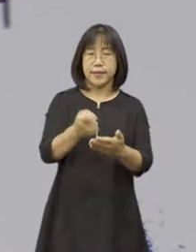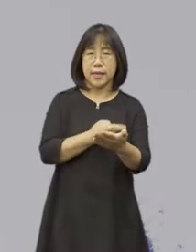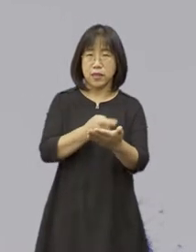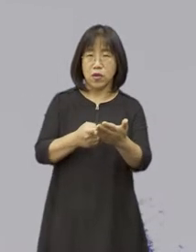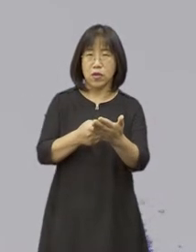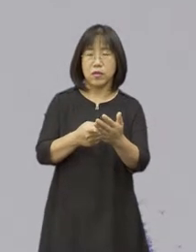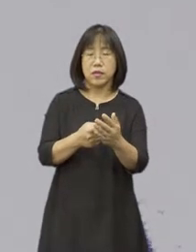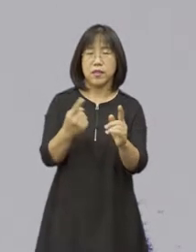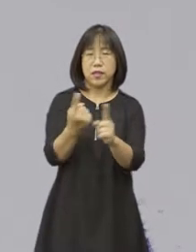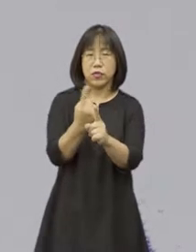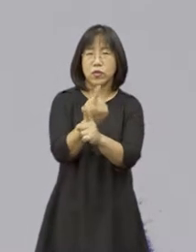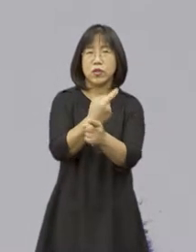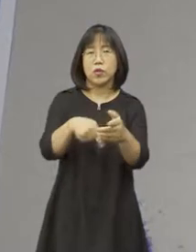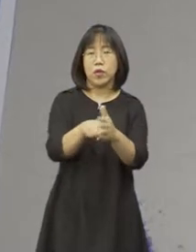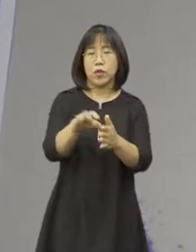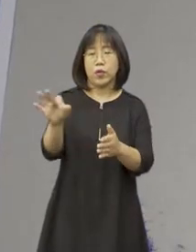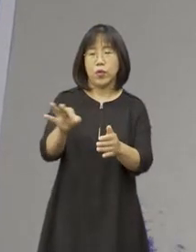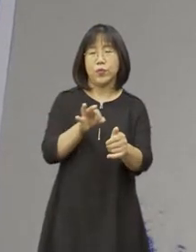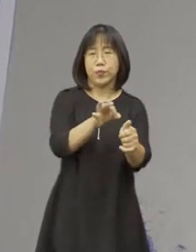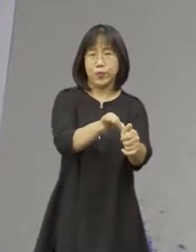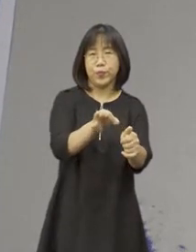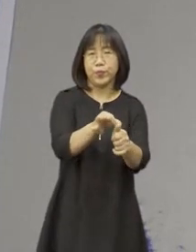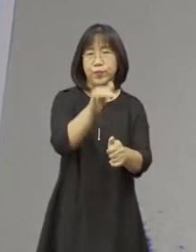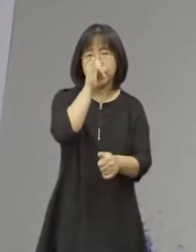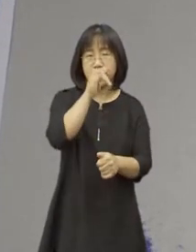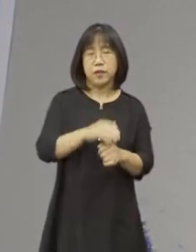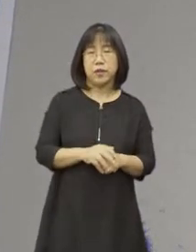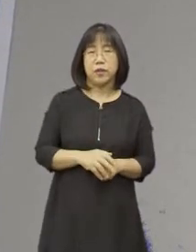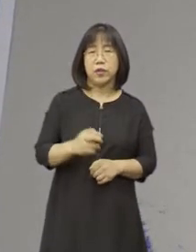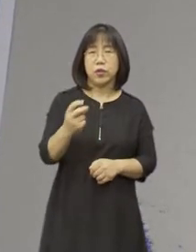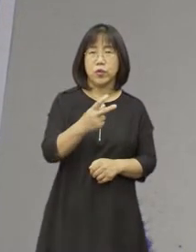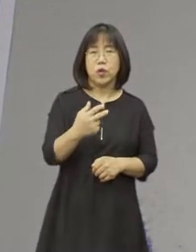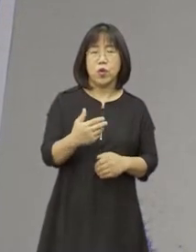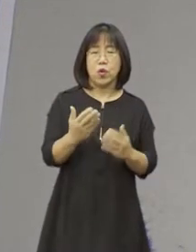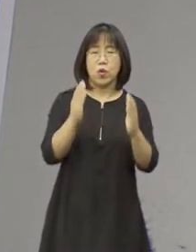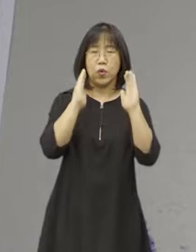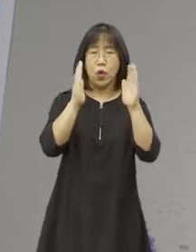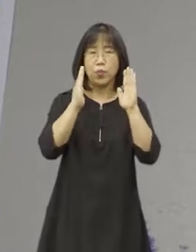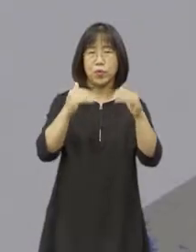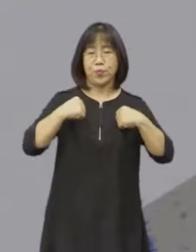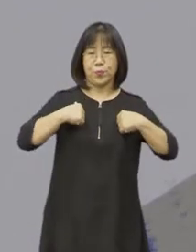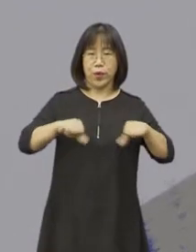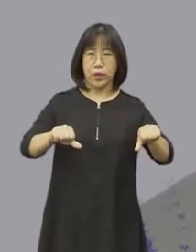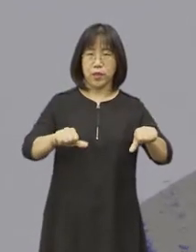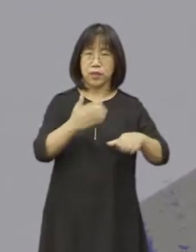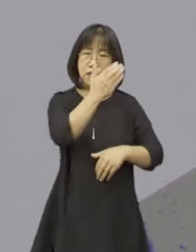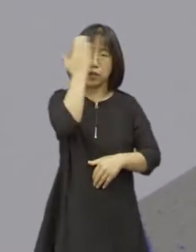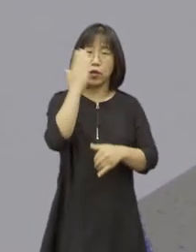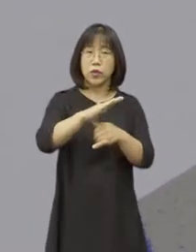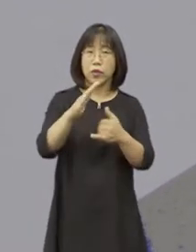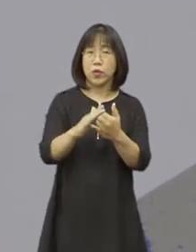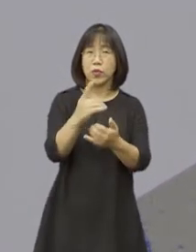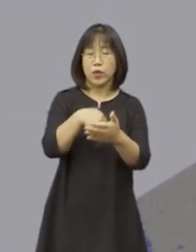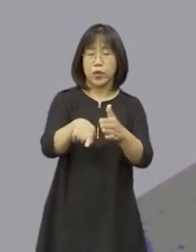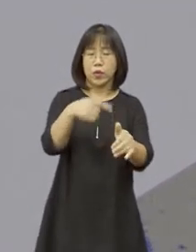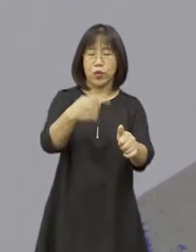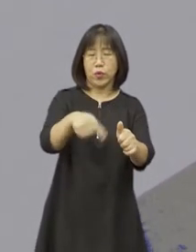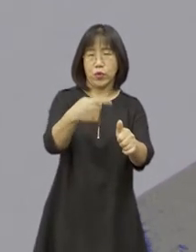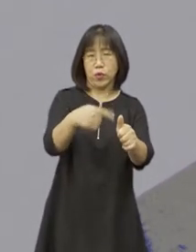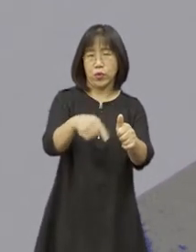전액 지원하고 있습니다. 구는 또한 학업을 중단한 청소년들을 돕기 위한 교육 울타리도